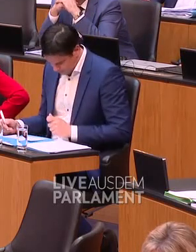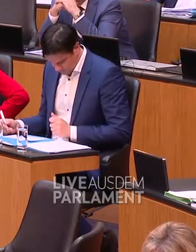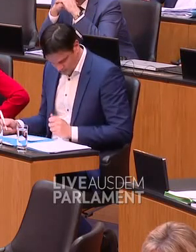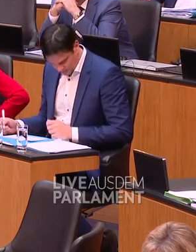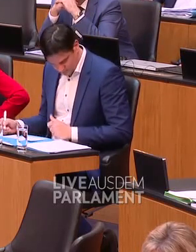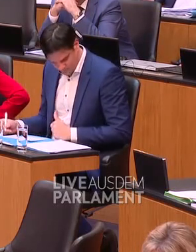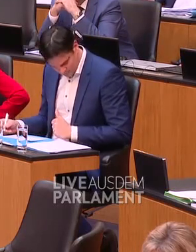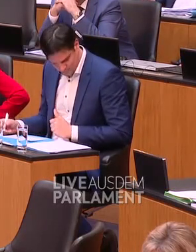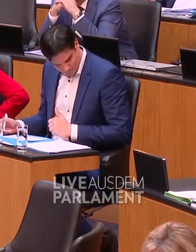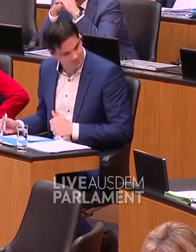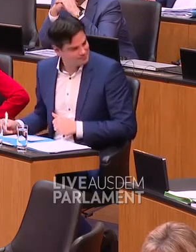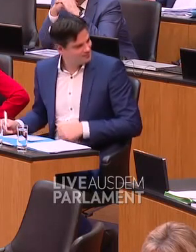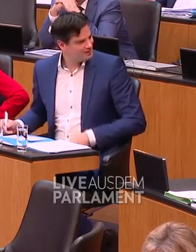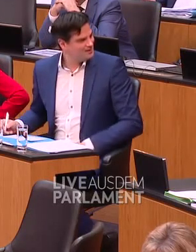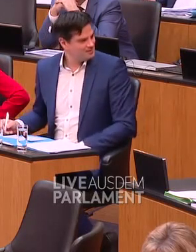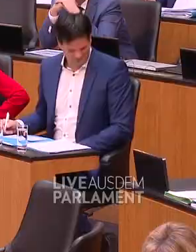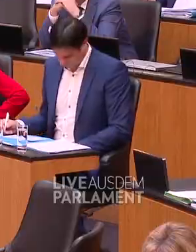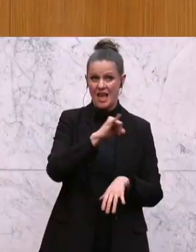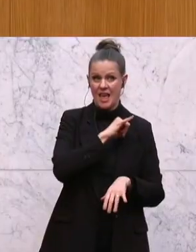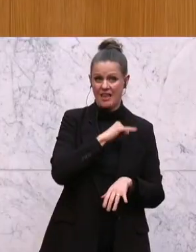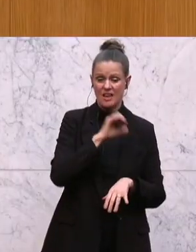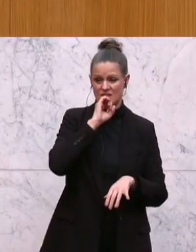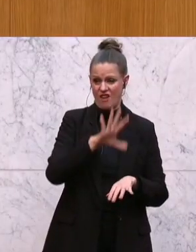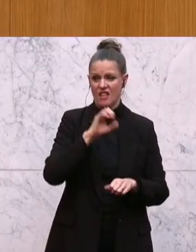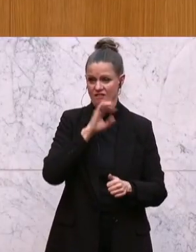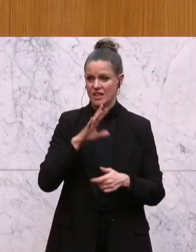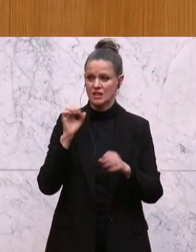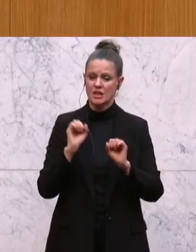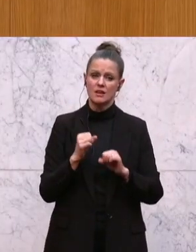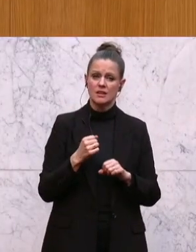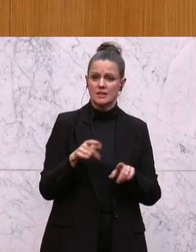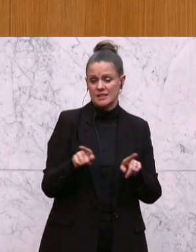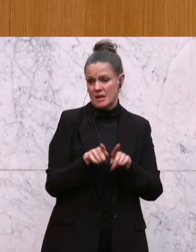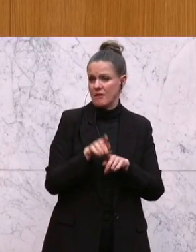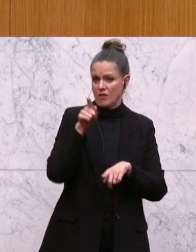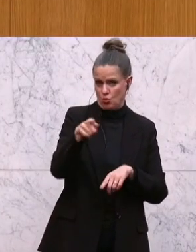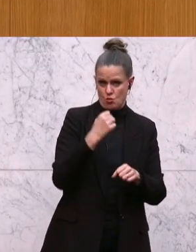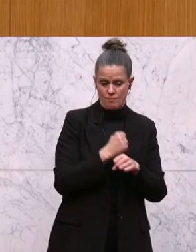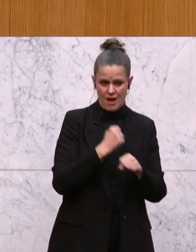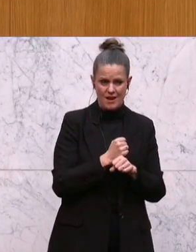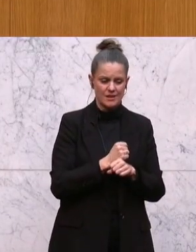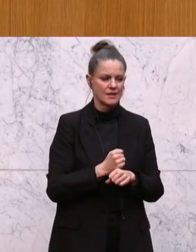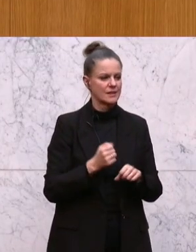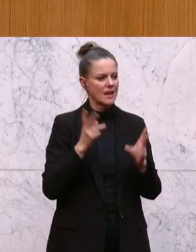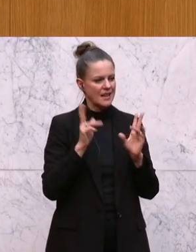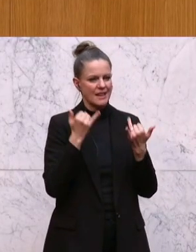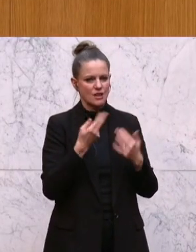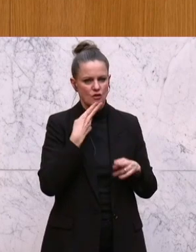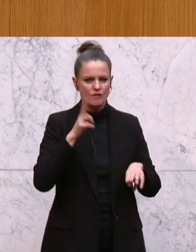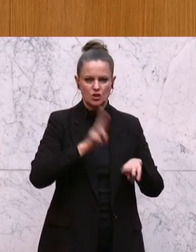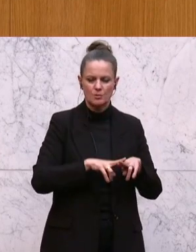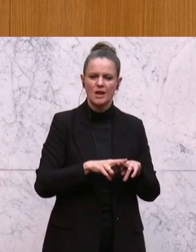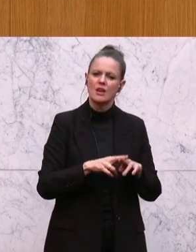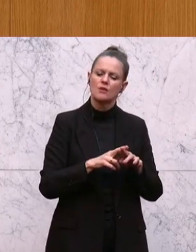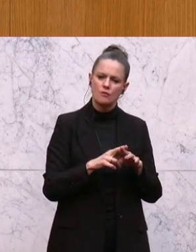der Österreicher am laufenden Band zu verraten, so wie Sie das immer tun, sondern, und das kann ich Ihnen jetzt schon versprechen, für den